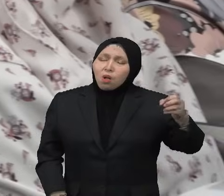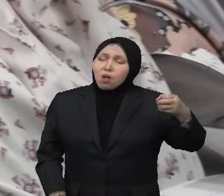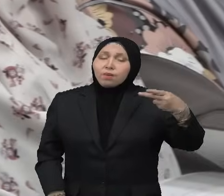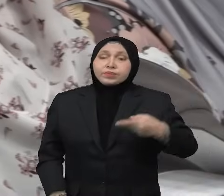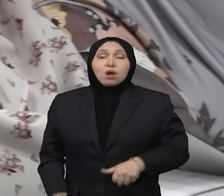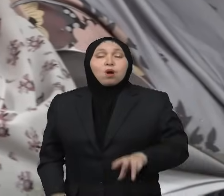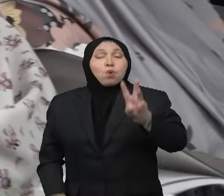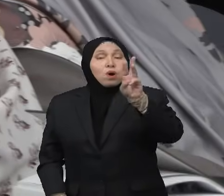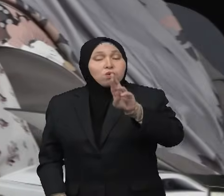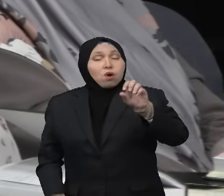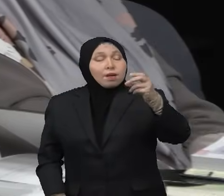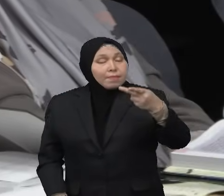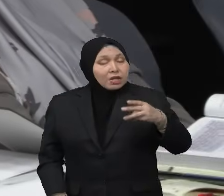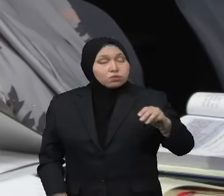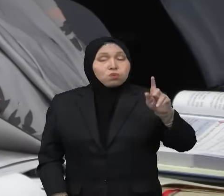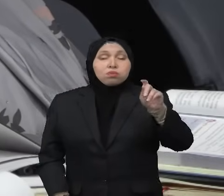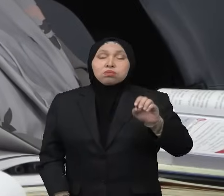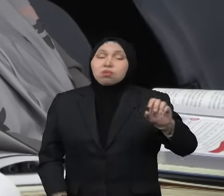rahmatullah. Wa